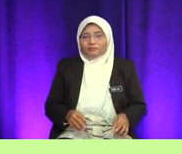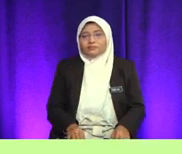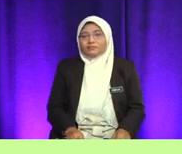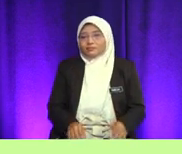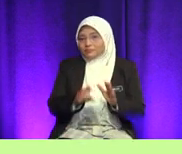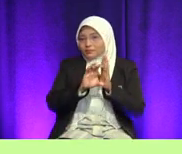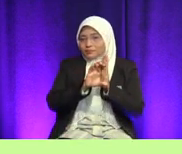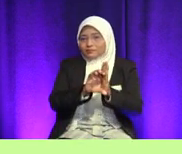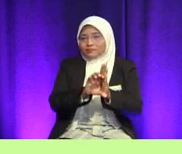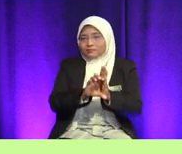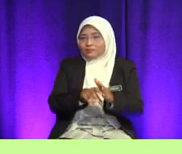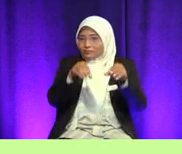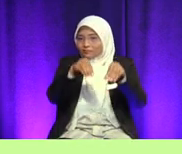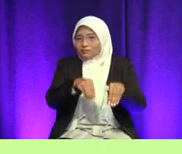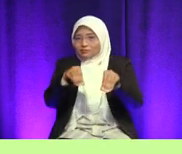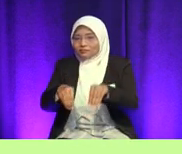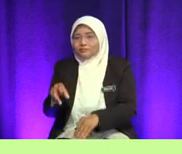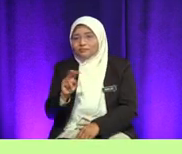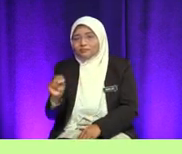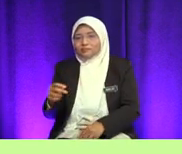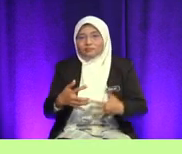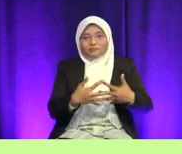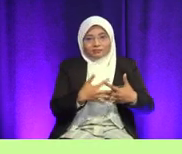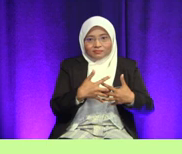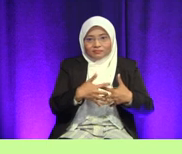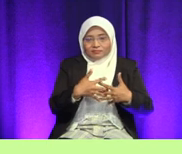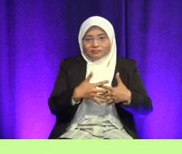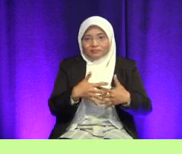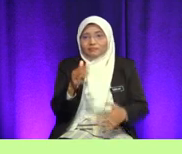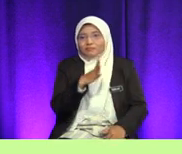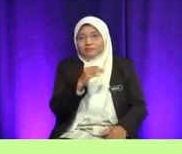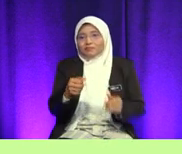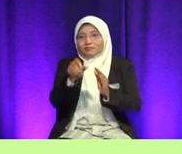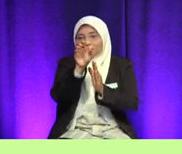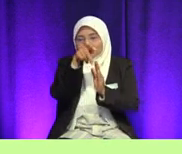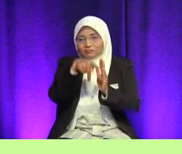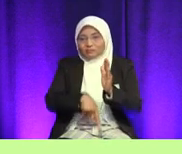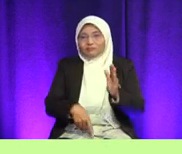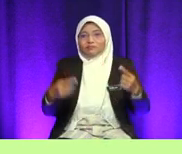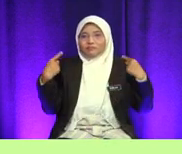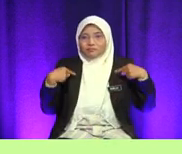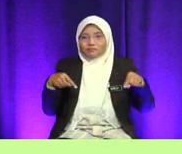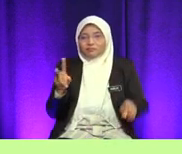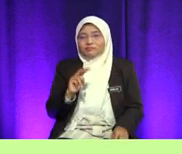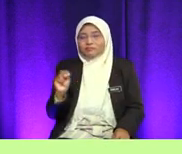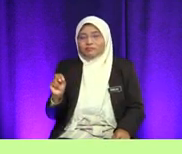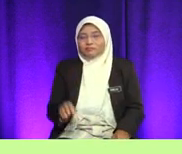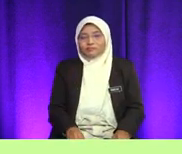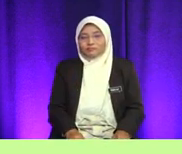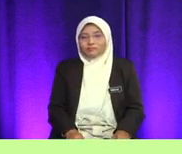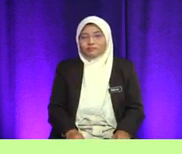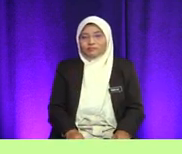contohnya pertanian Perindustrian dan Perdagangan maka dapat dilihat bahwa negara berdaulat